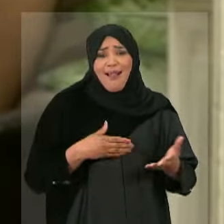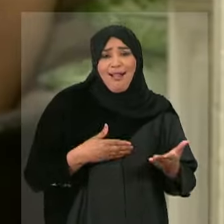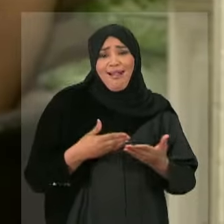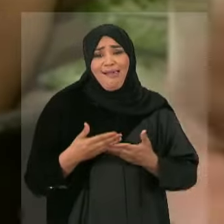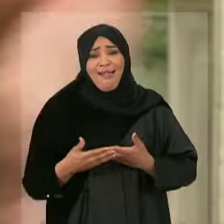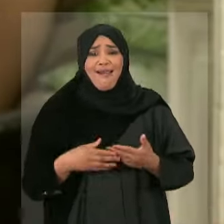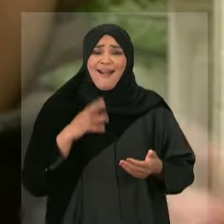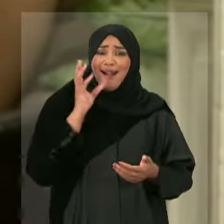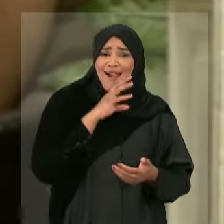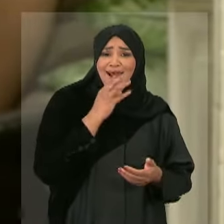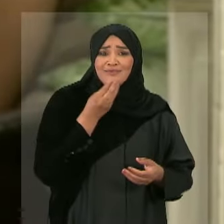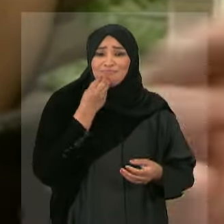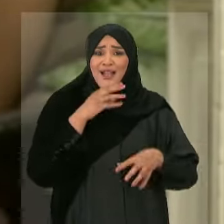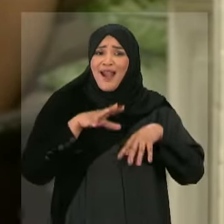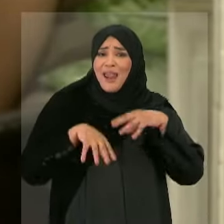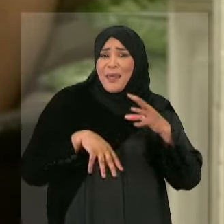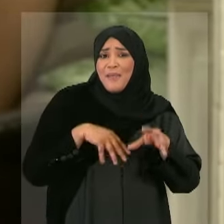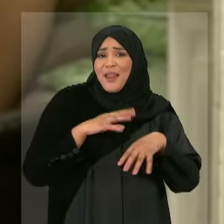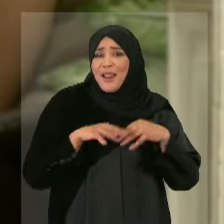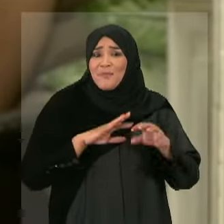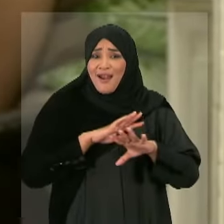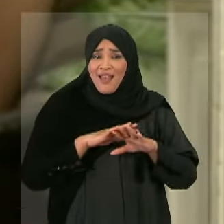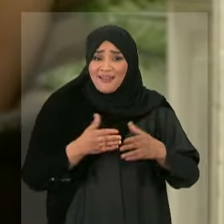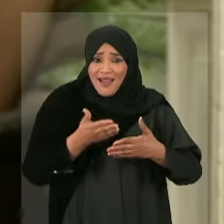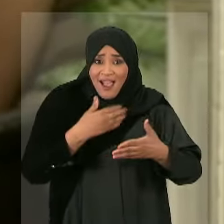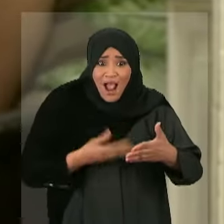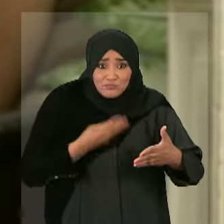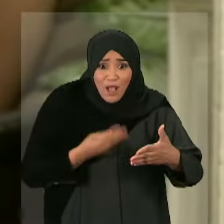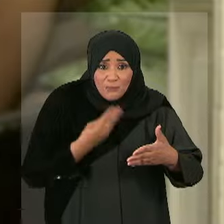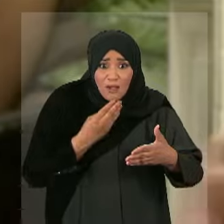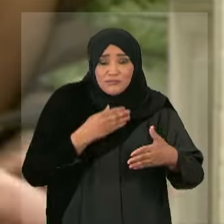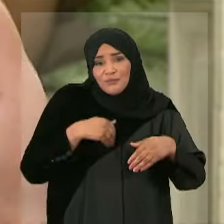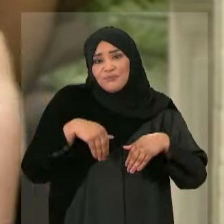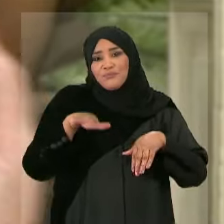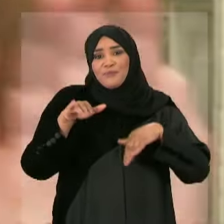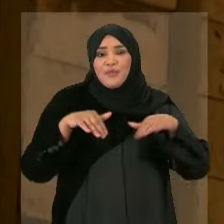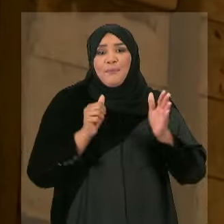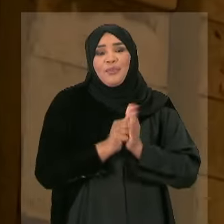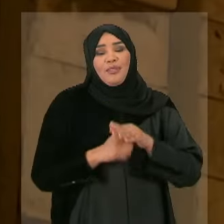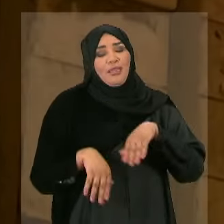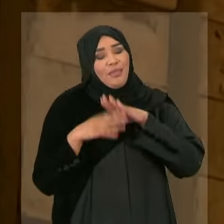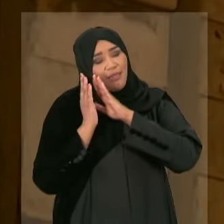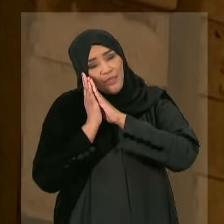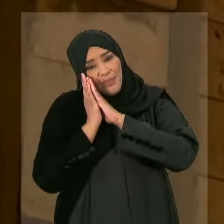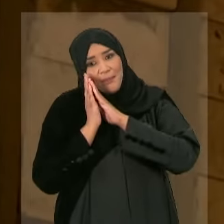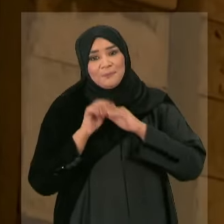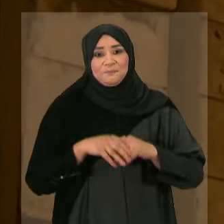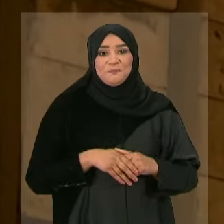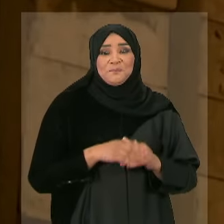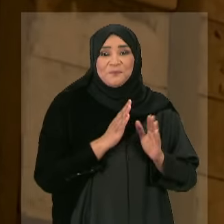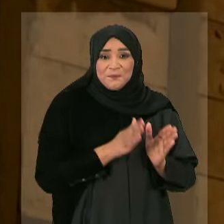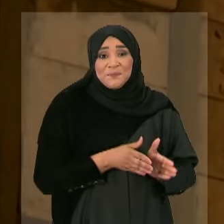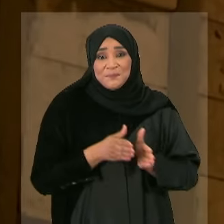نتحدث بنلعب بناكل بنشرب نتسحر ومنفوت، كل واحد بيروح منفوت بندب راسنا منهم. والله